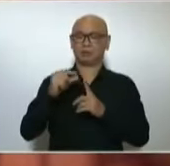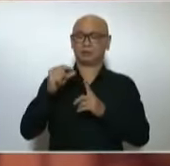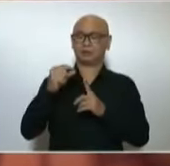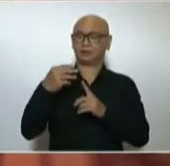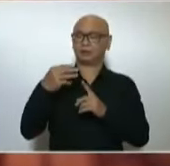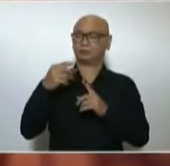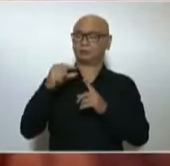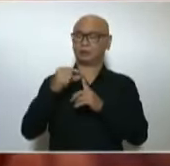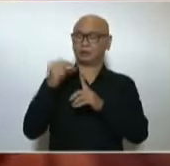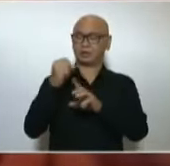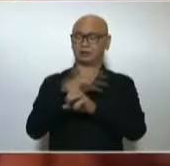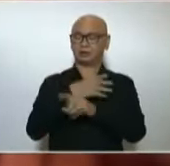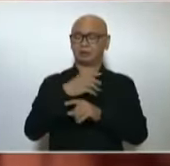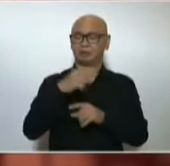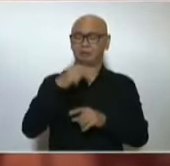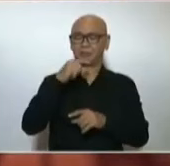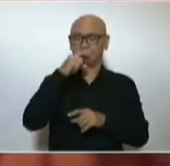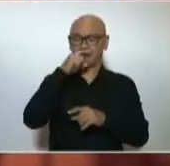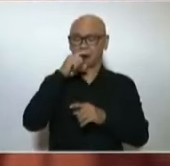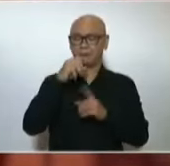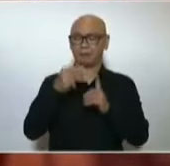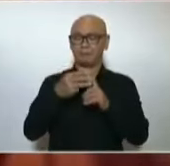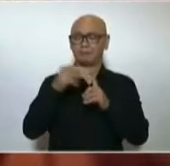bibit waloyo